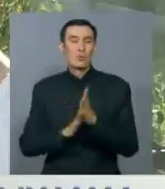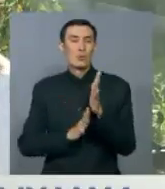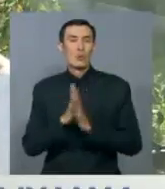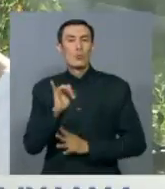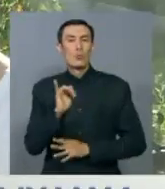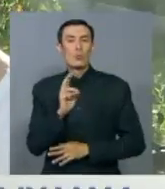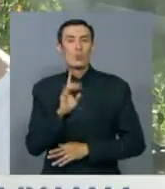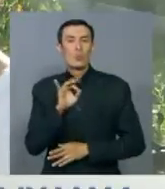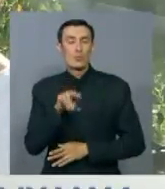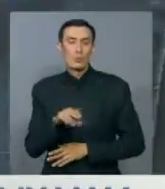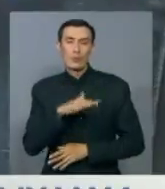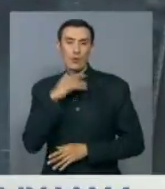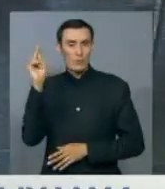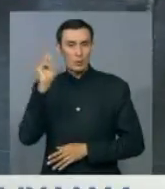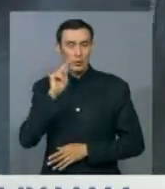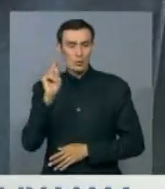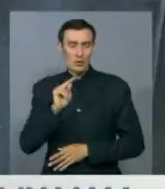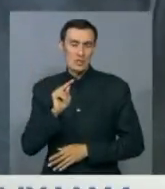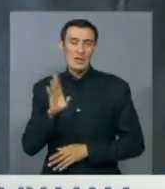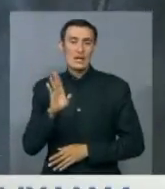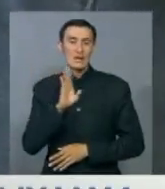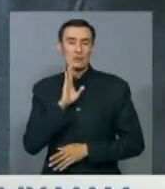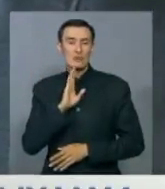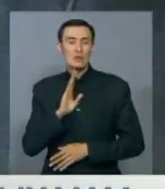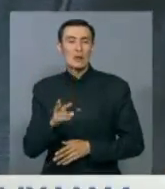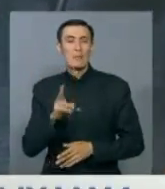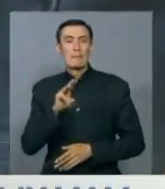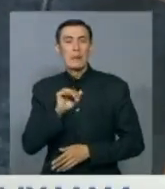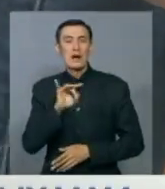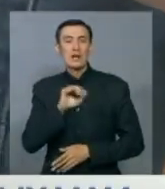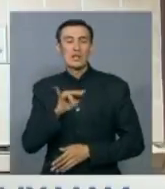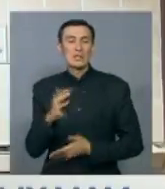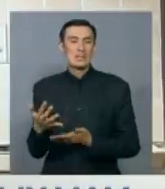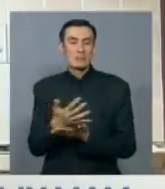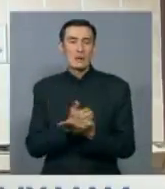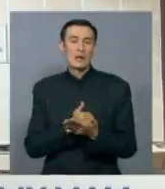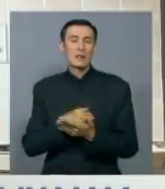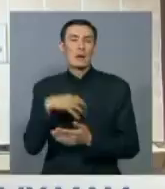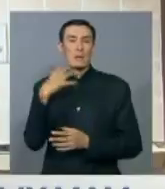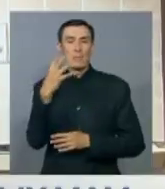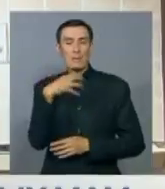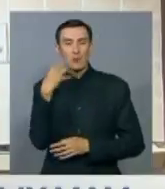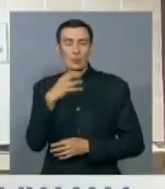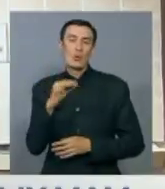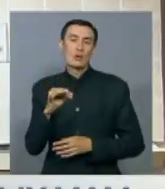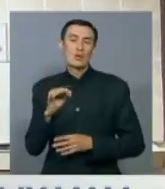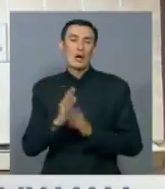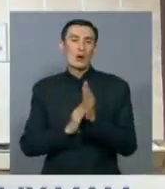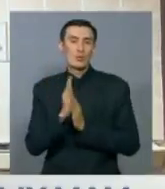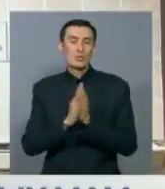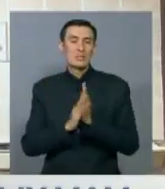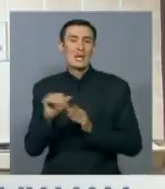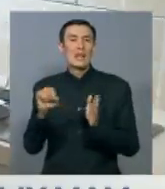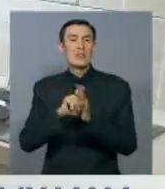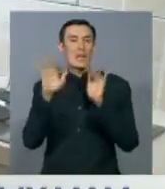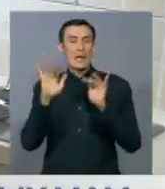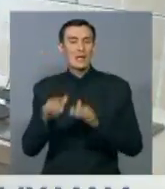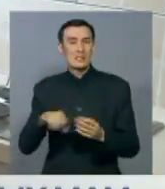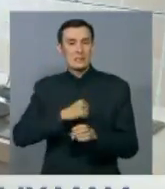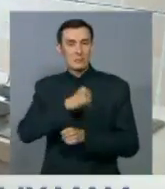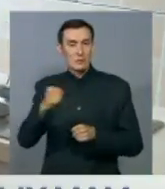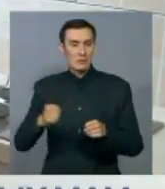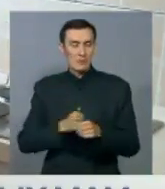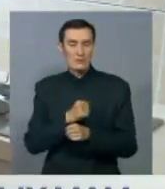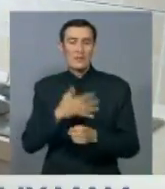Мы научились очень многому здесь. Маржан же заготавливает собранные помидоры и огурцы на зиму. Тоже необходимый навык на будущее. Со своим